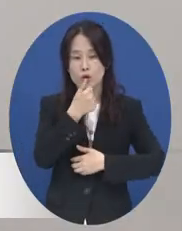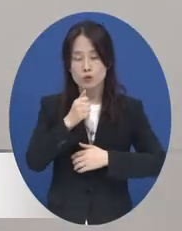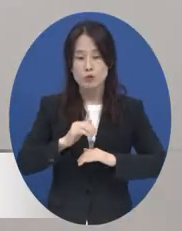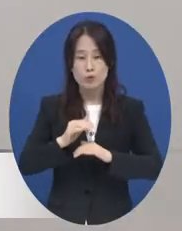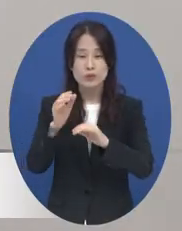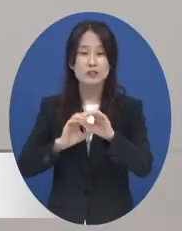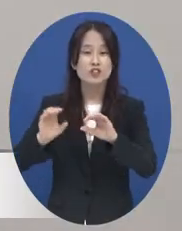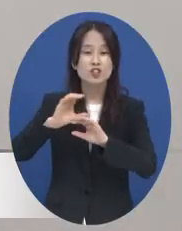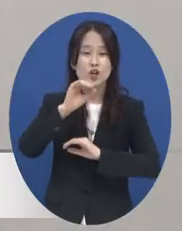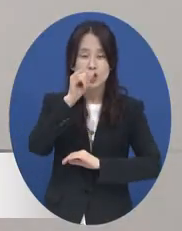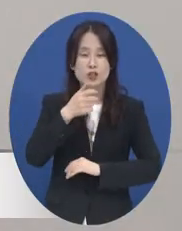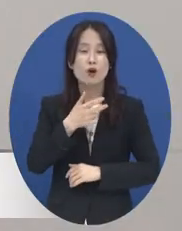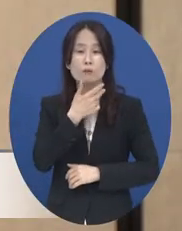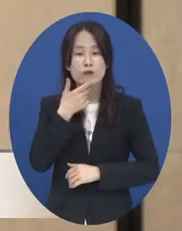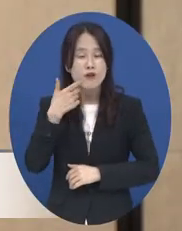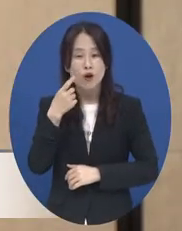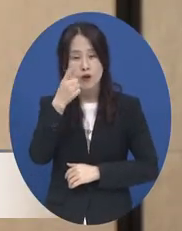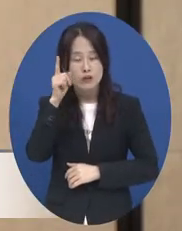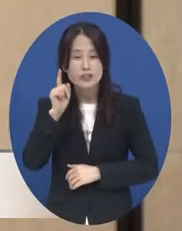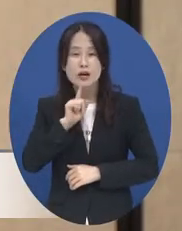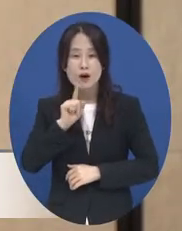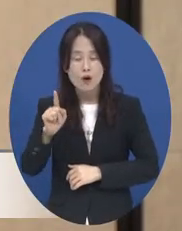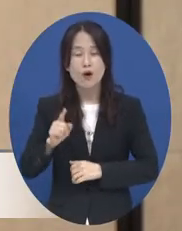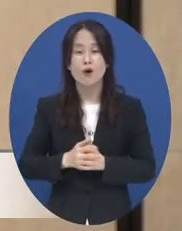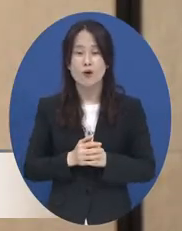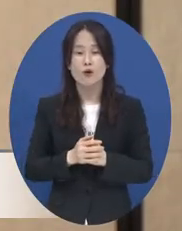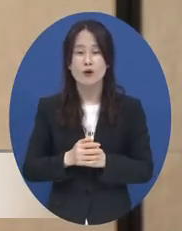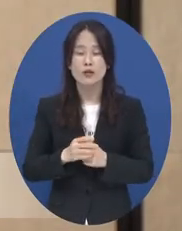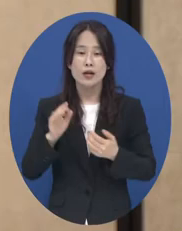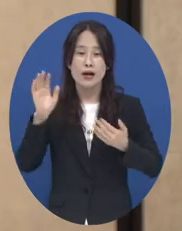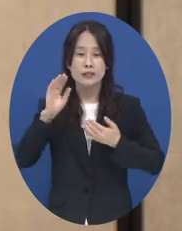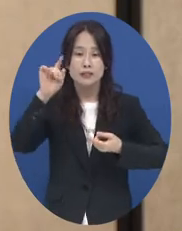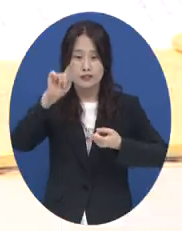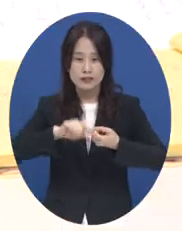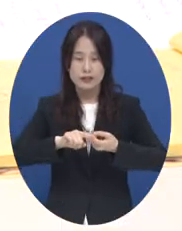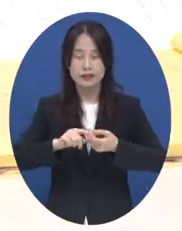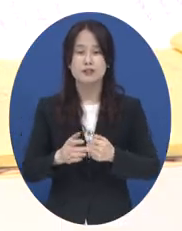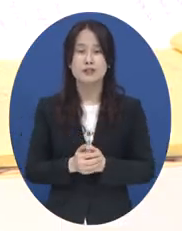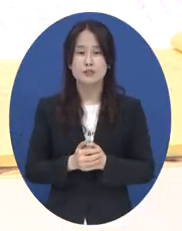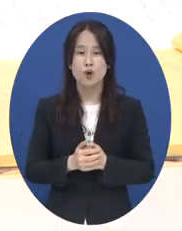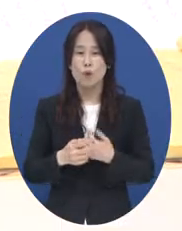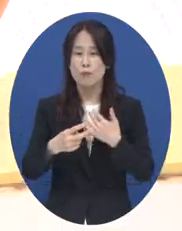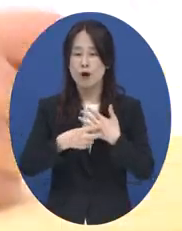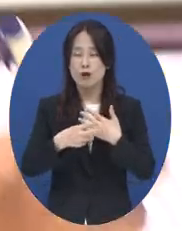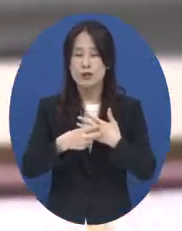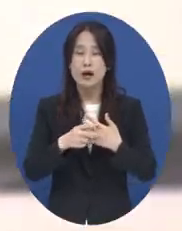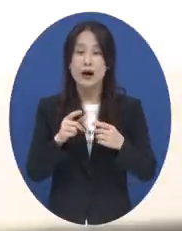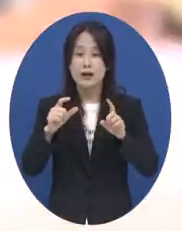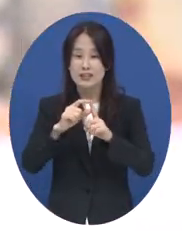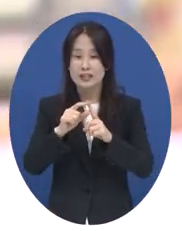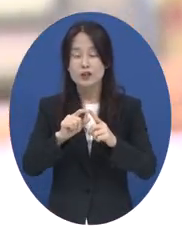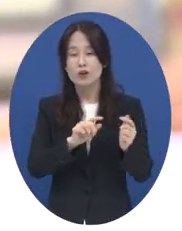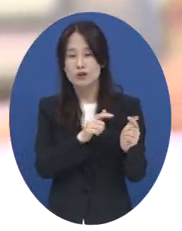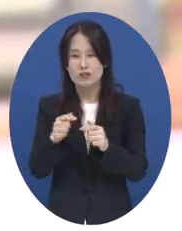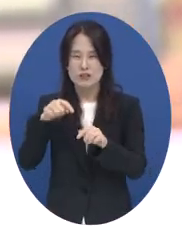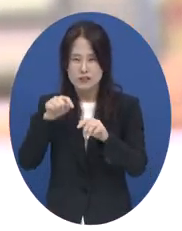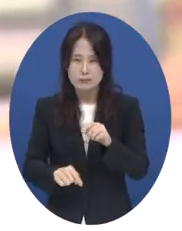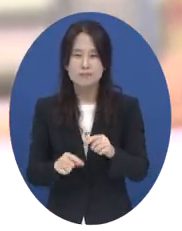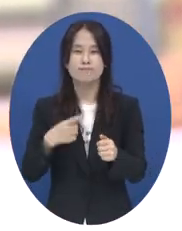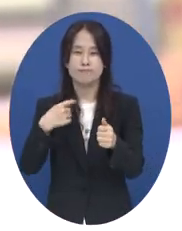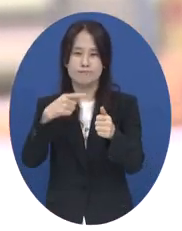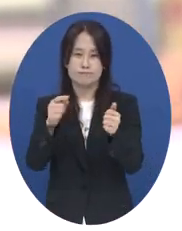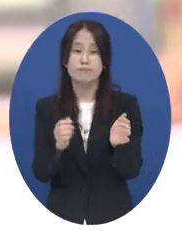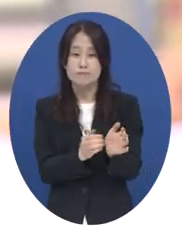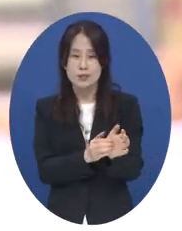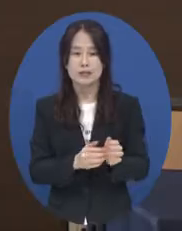의료통역 과정이 추가돼 영어와 러시아어 태국어 언어권 의 수강생들을 대상으로 의향 용어와 기초의학 등 심화교육을